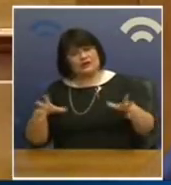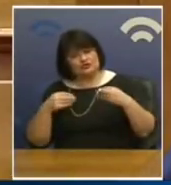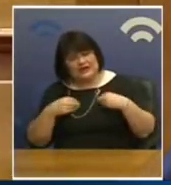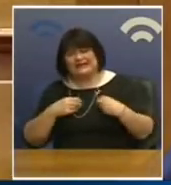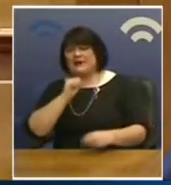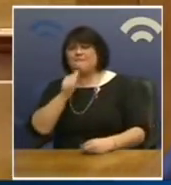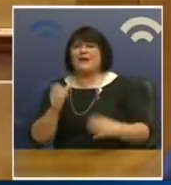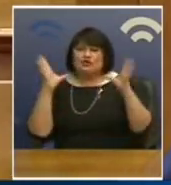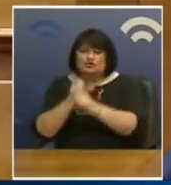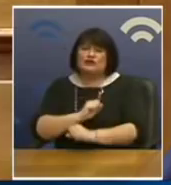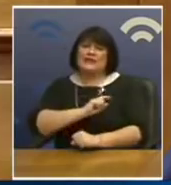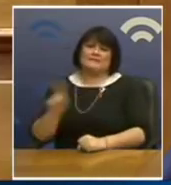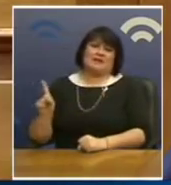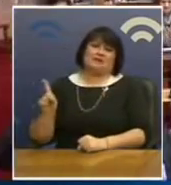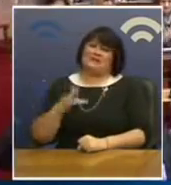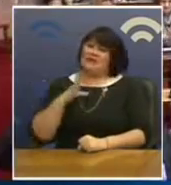ο σκοταδισμός.